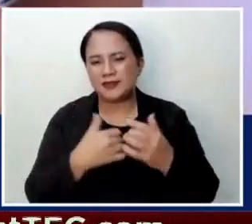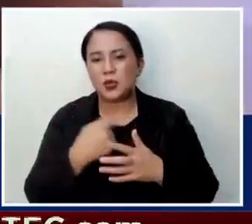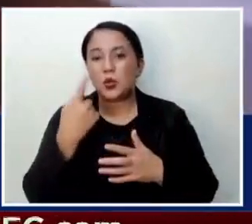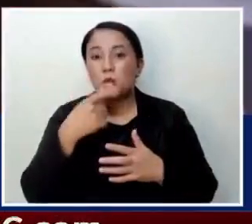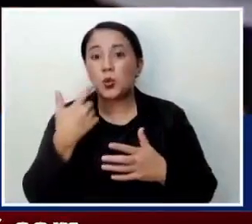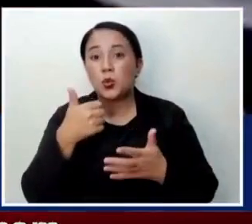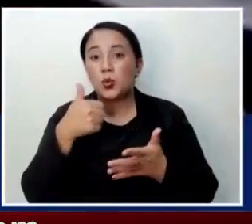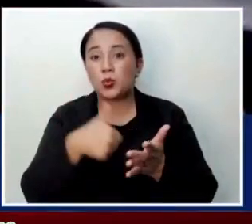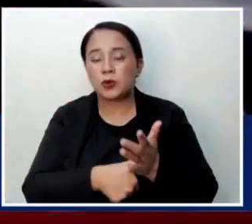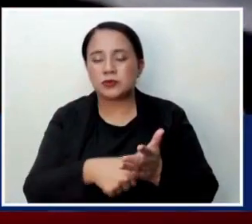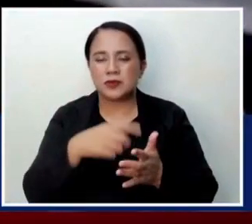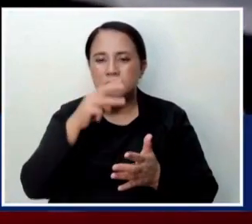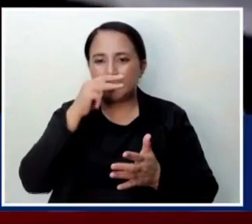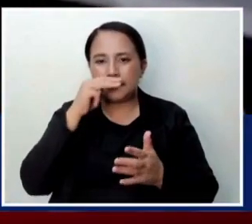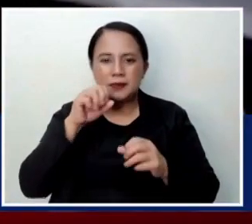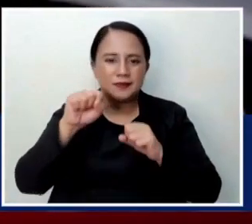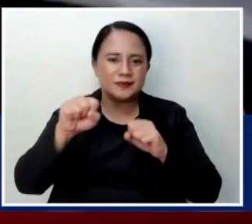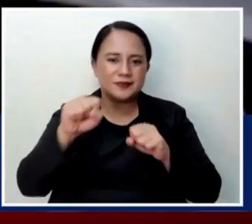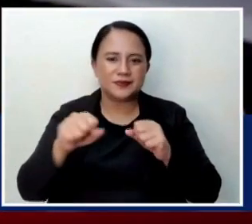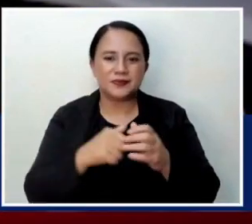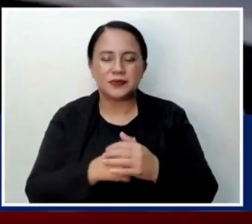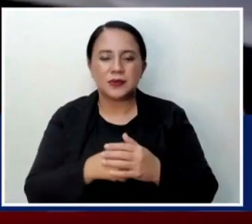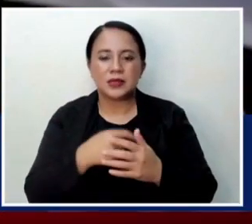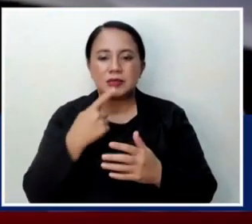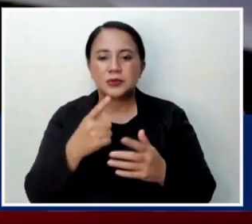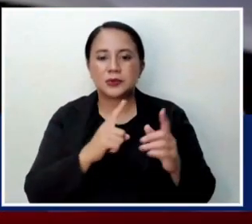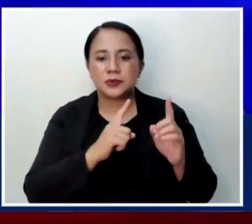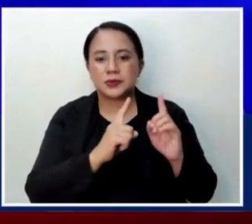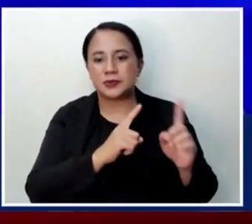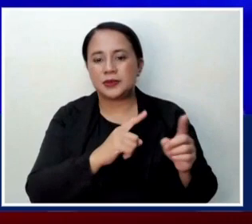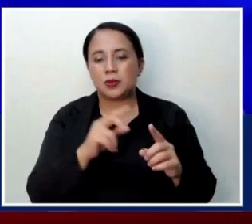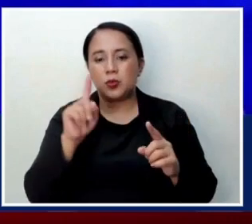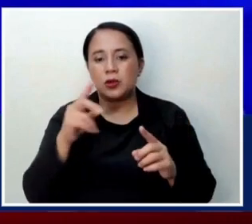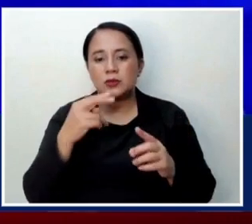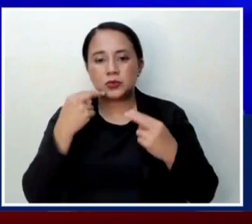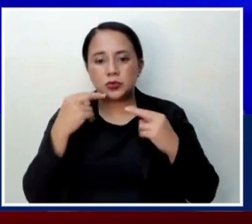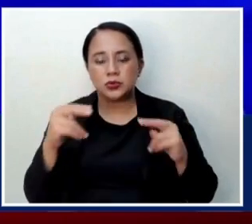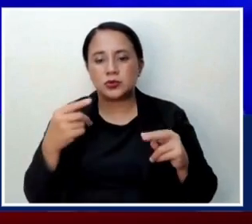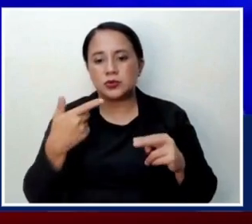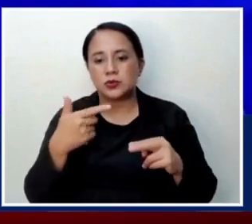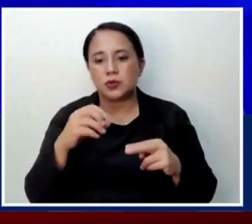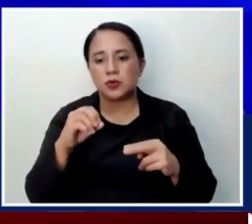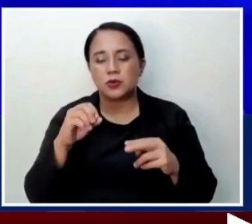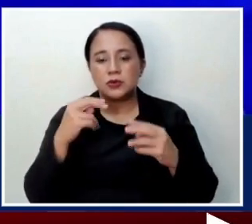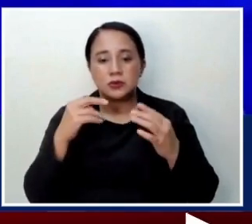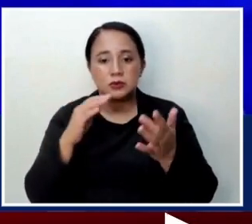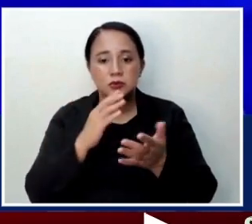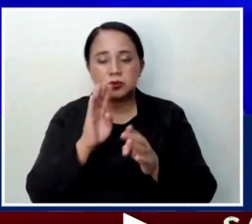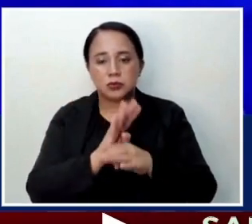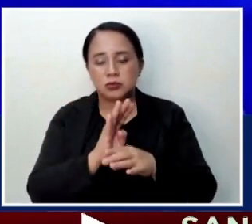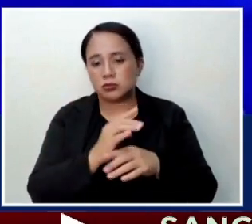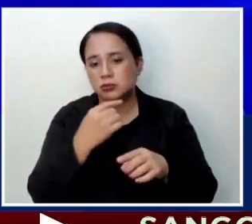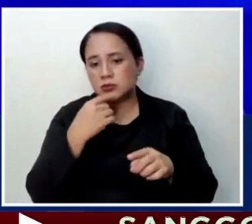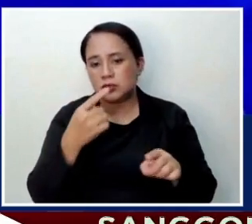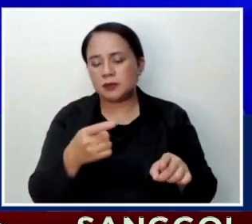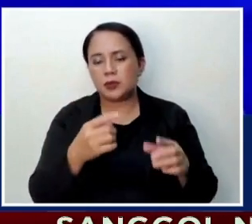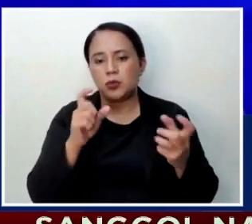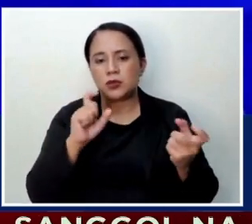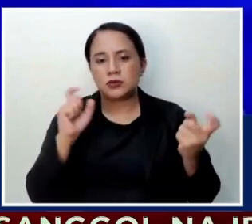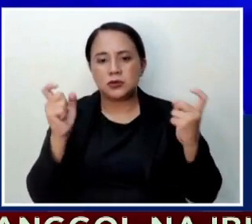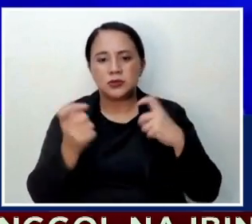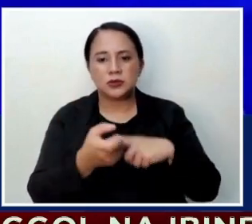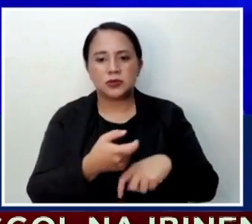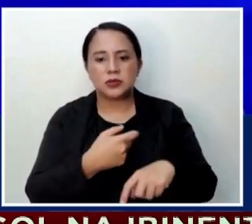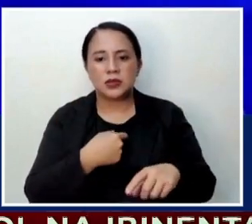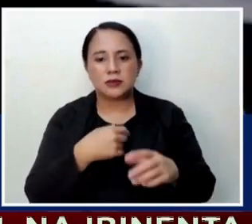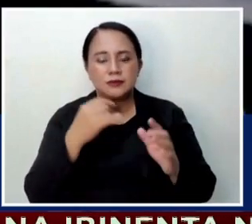Pacquiao! Na talaga ang sinasabi sa Candida Talk Series ng One News at Go Negosyo, sinabi ni Pacquiao na nais niyang baguhin ang imahe ng